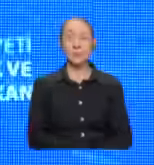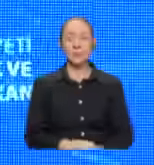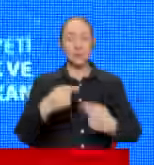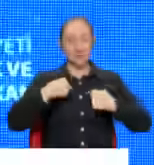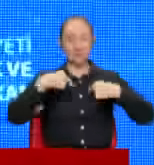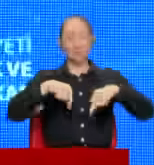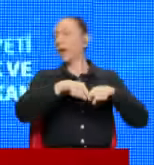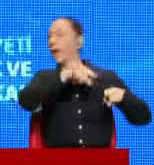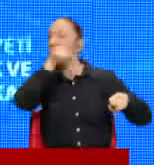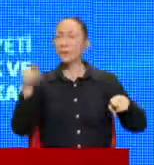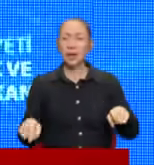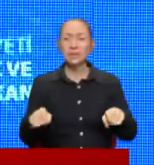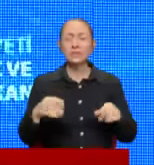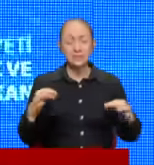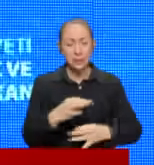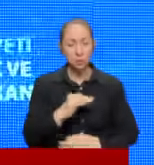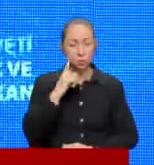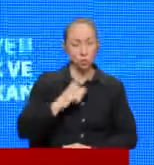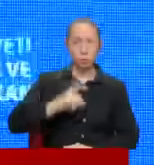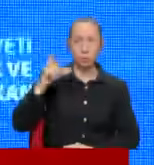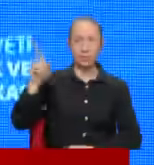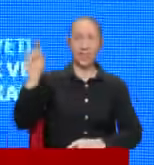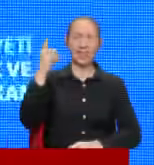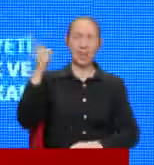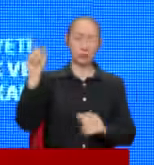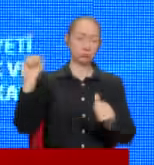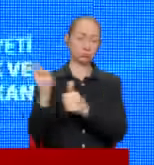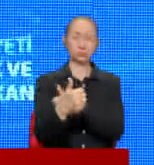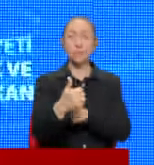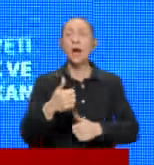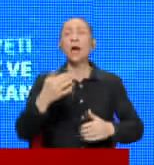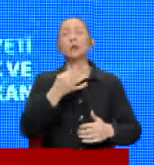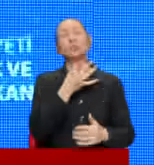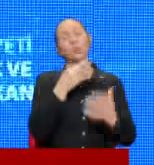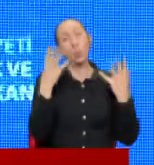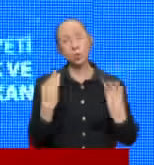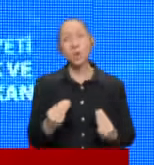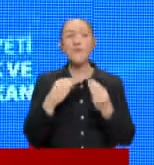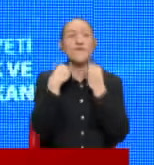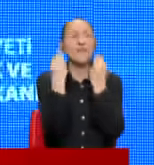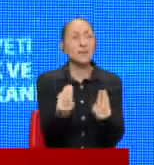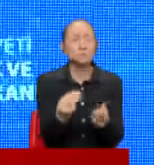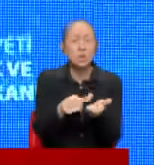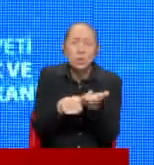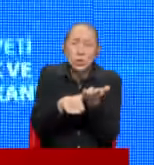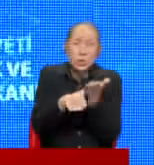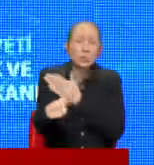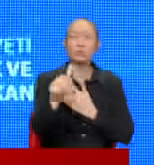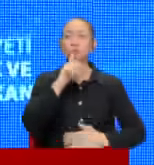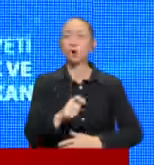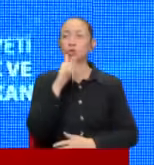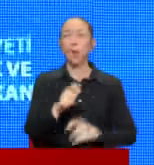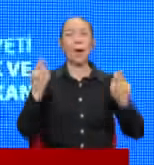Biz bugüne kadar Sayın Cumhurbaşkanımızın liderliğinde hamdolsun verdiğimiz tüm